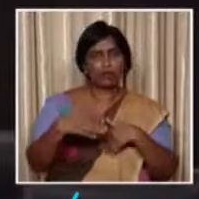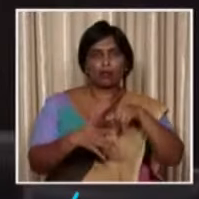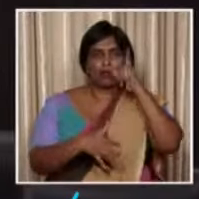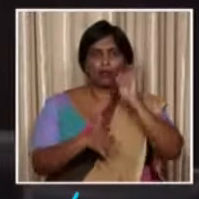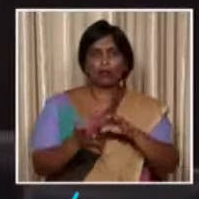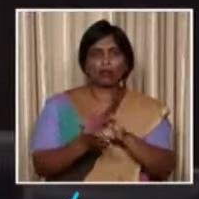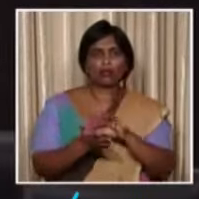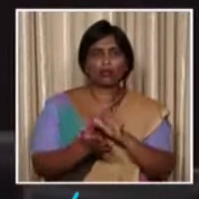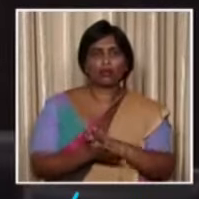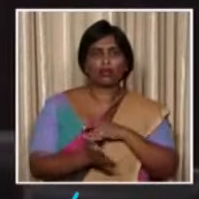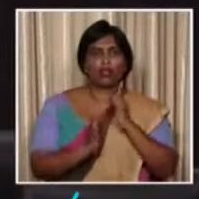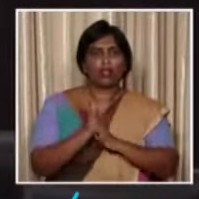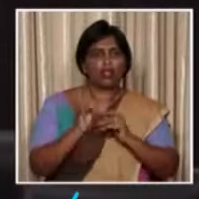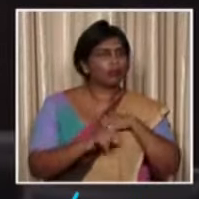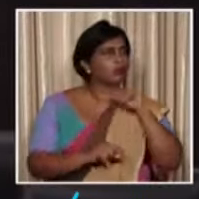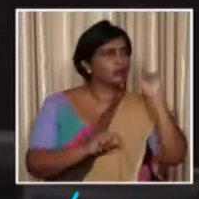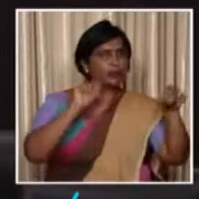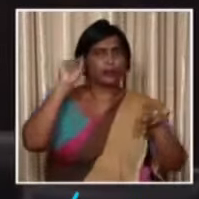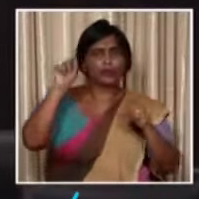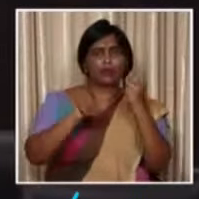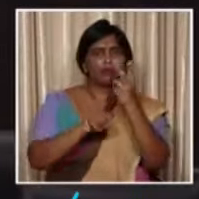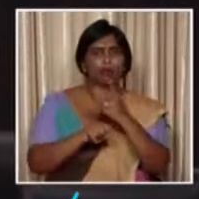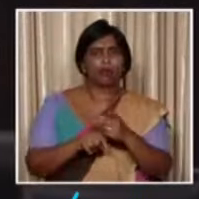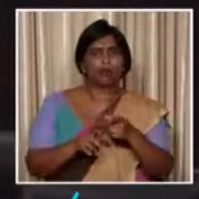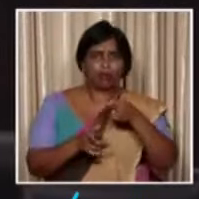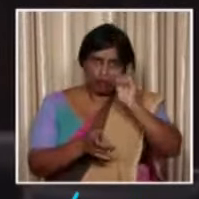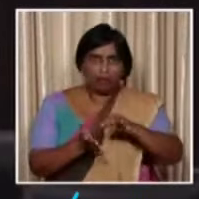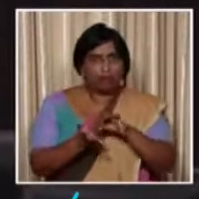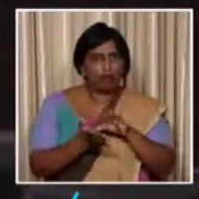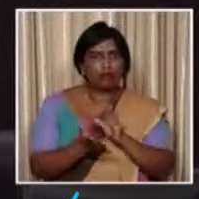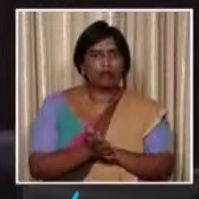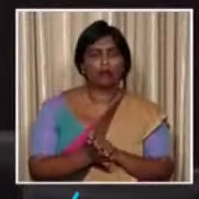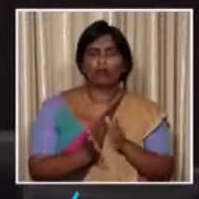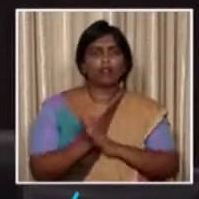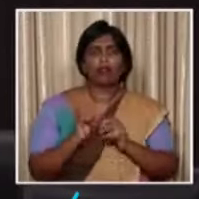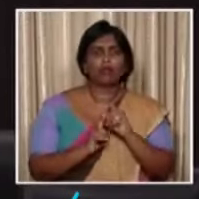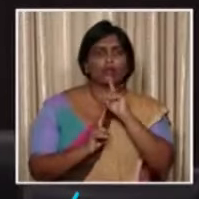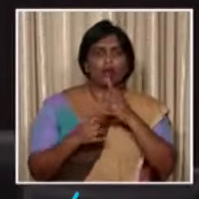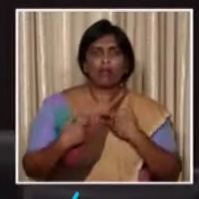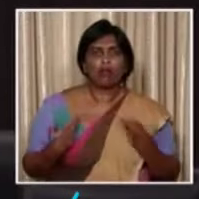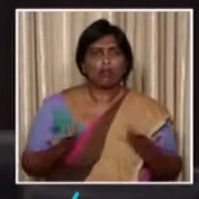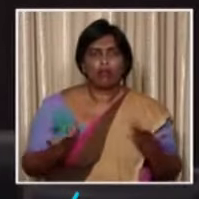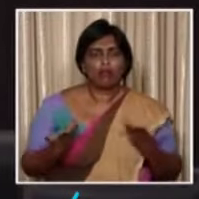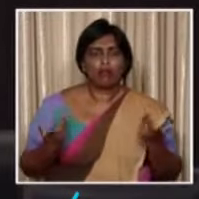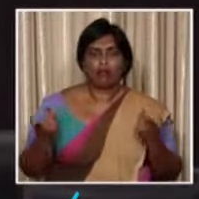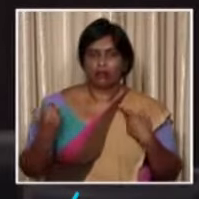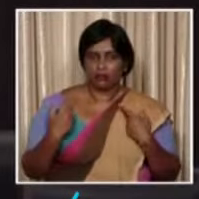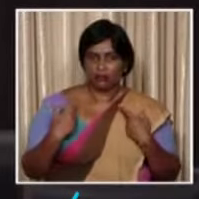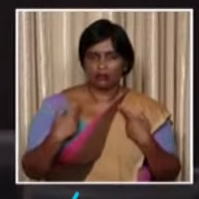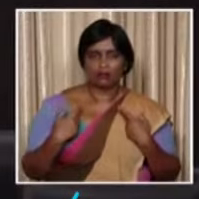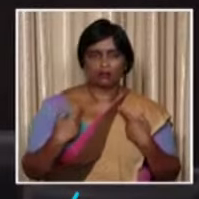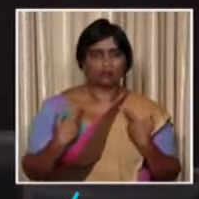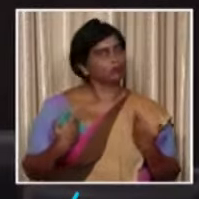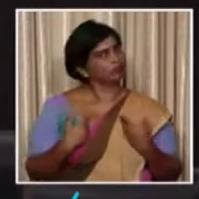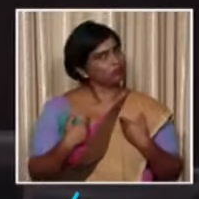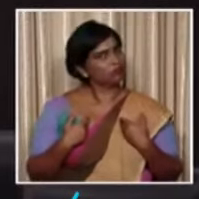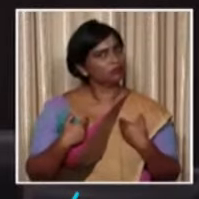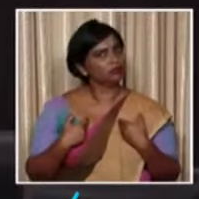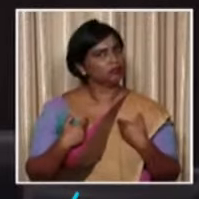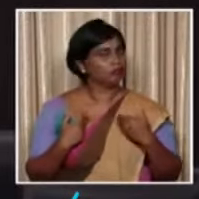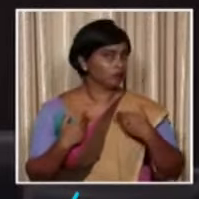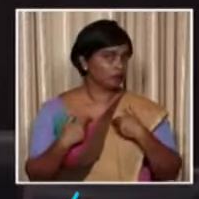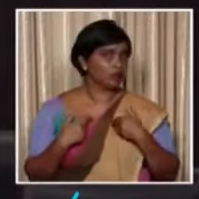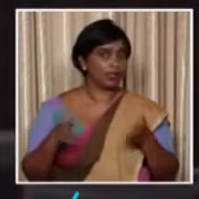තීන්දුවක් ගත්තා කියලා මං අහුවා ඇමතිවරු කීප දෙනෙක්ගෙන් එහෙම එකක් ගත්තද කියලා එහෙම එකක් ගත්තේ නැහැයි කිව්වා ඉතින් මේක මම දැන් නැත්තම්